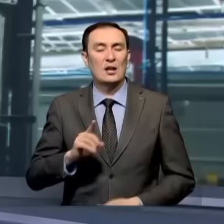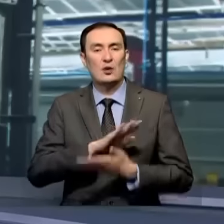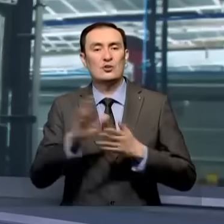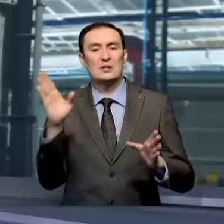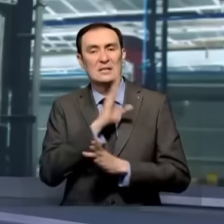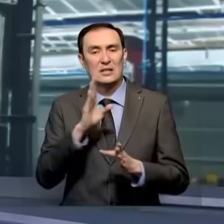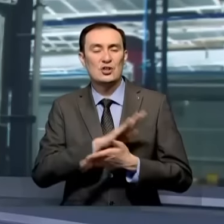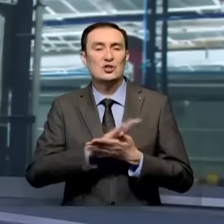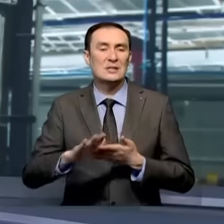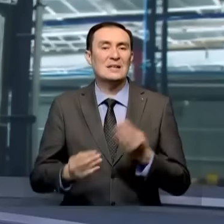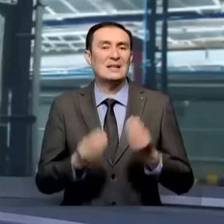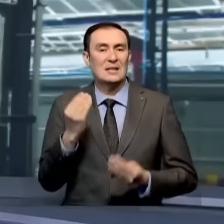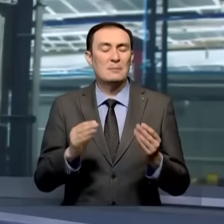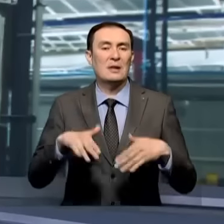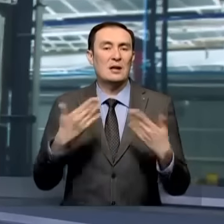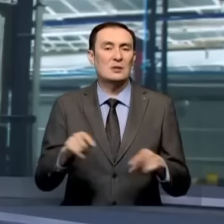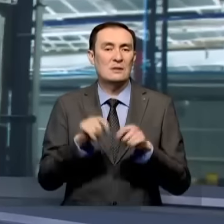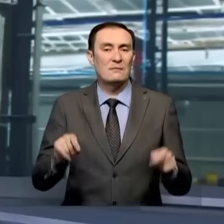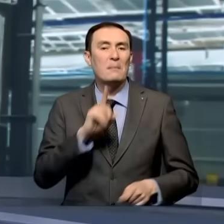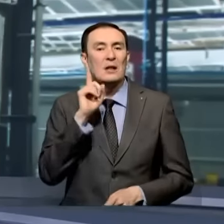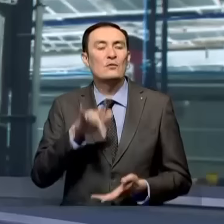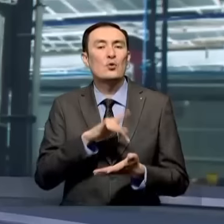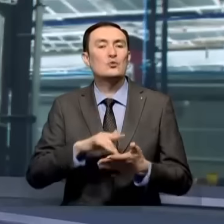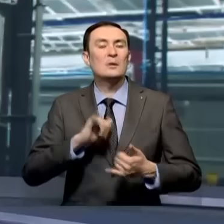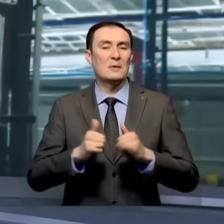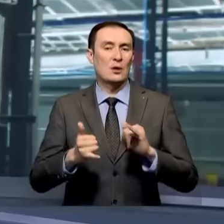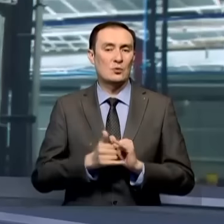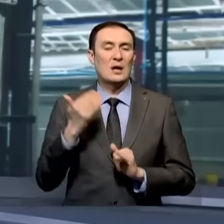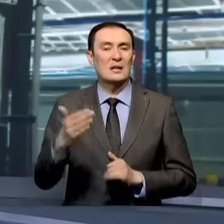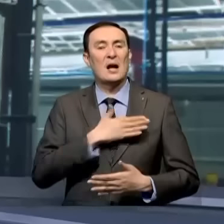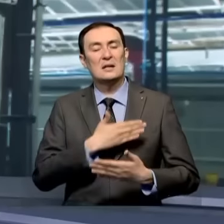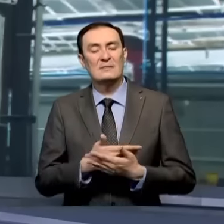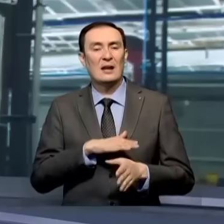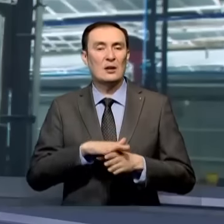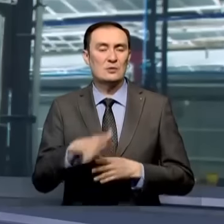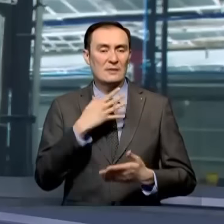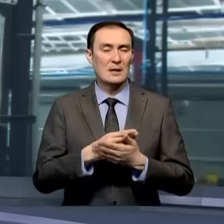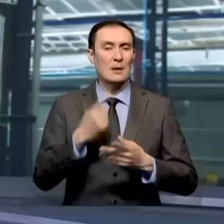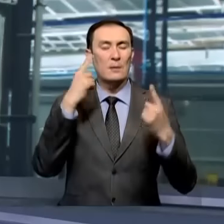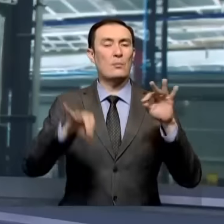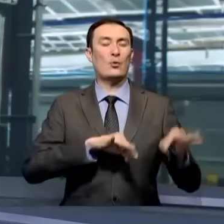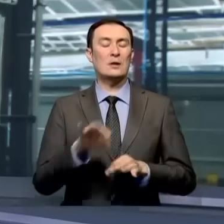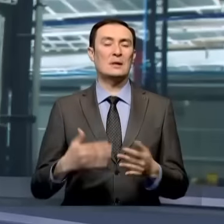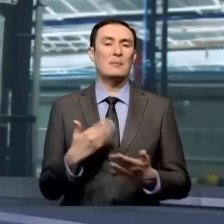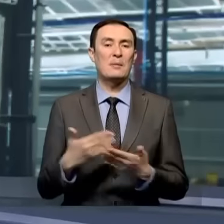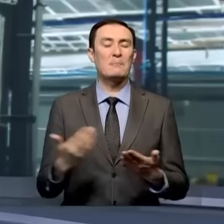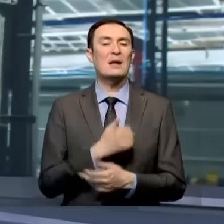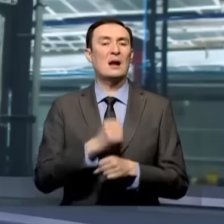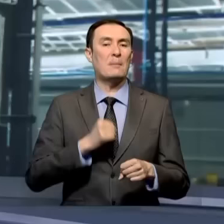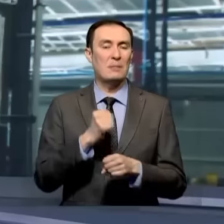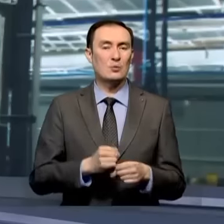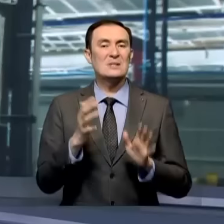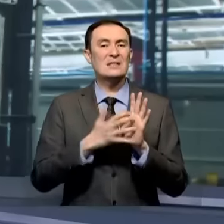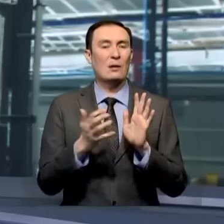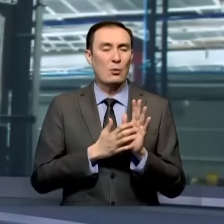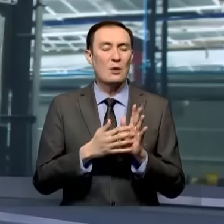окружающей среды и чистые игры предлагает создать молодежь из Каменногорска. Они уже активно реализуют свои проекты. К примеру, перерабатывают